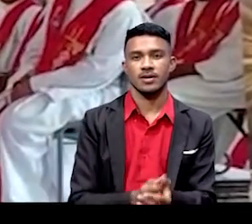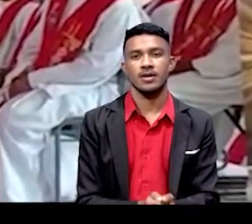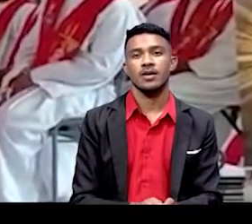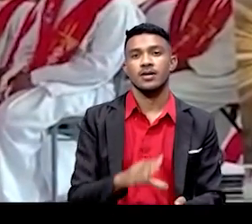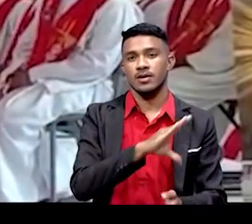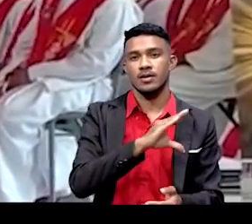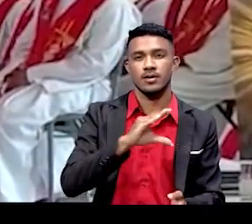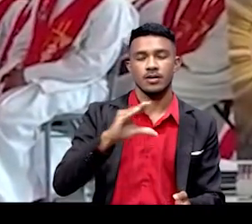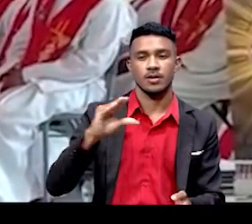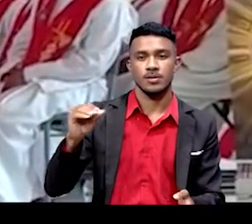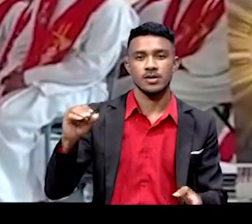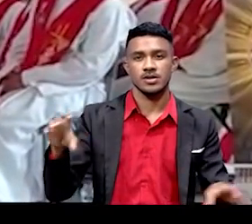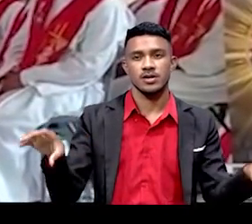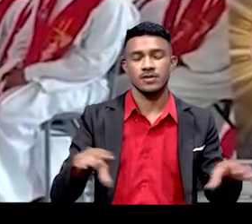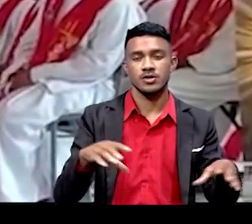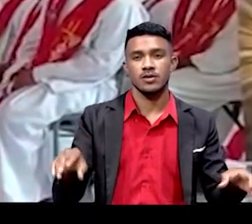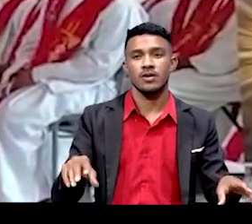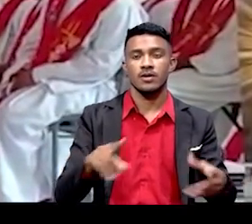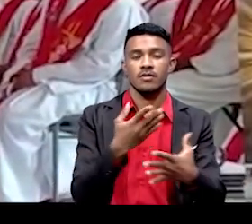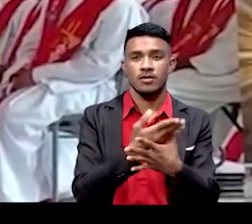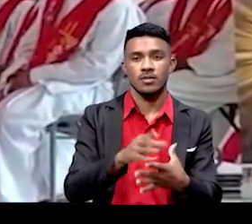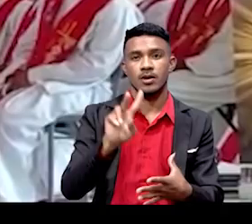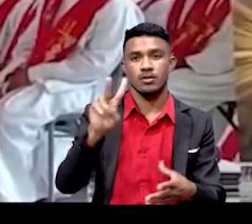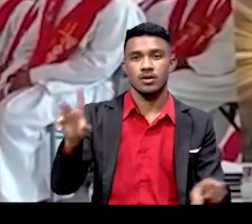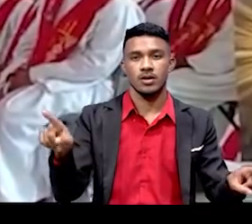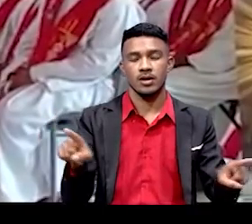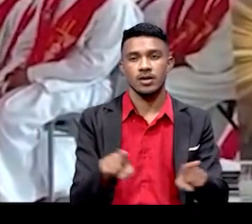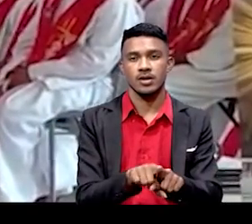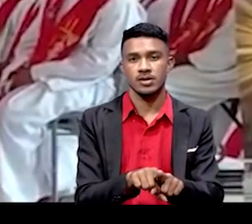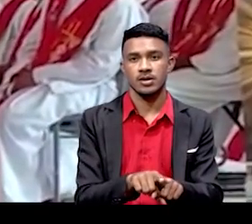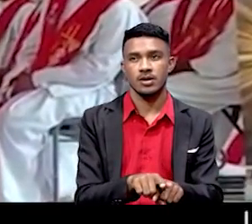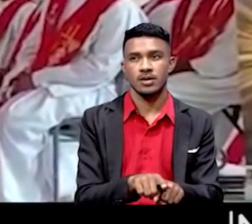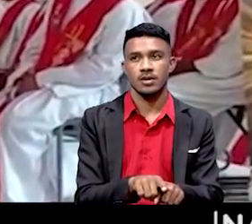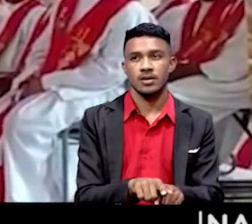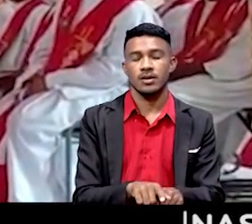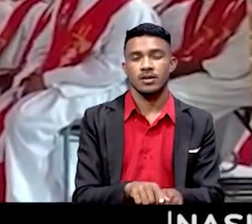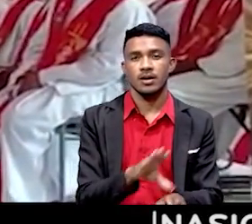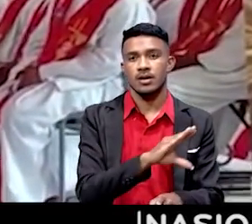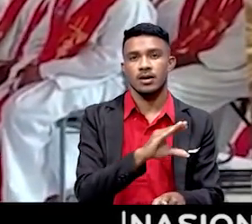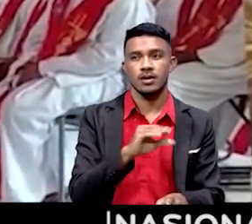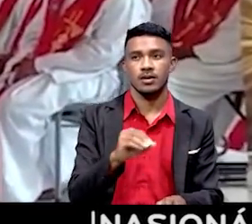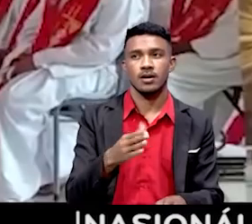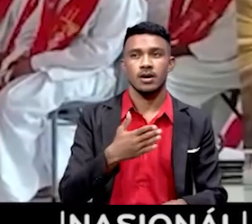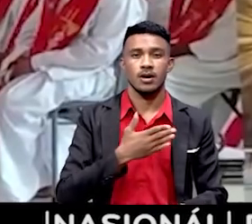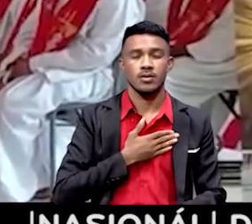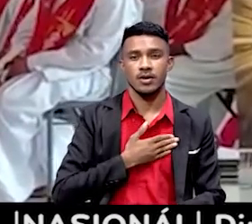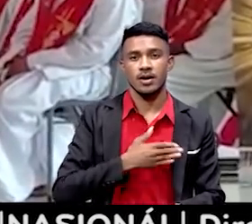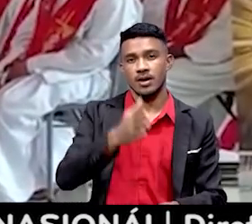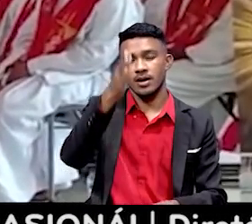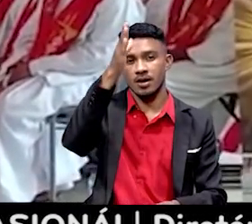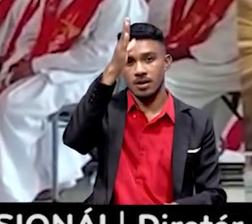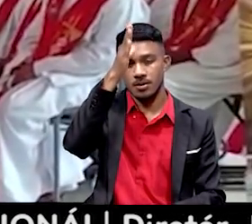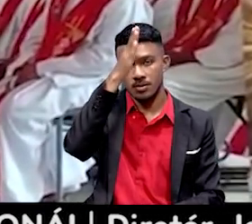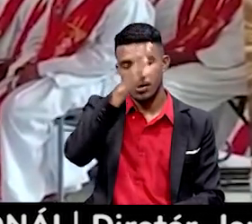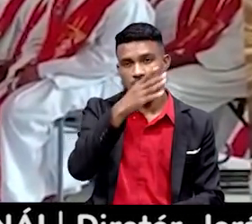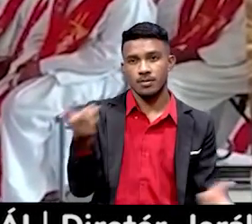Ini, kalau bisa mempahai bantuannya, maka bisa negeri kau benar, kami yang main B,